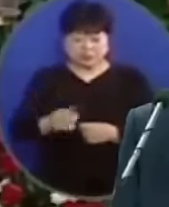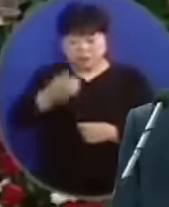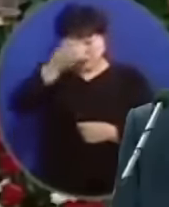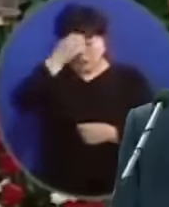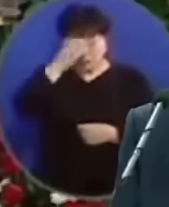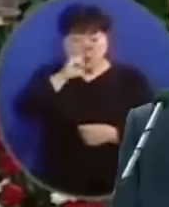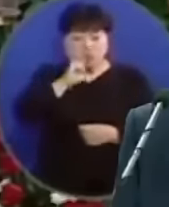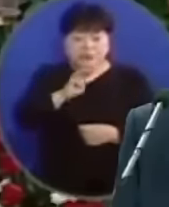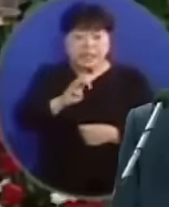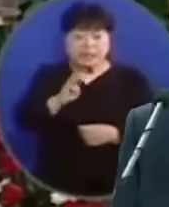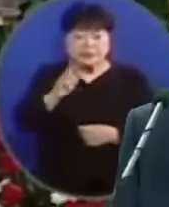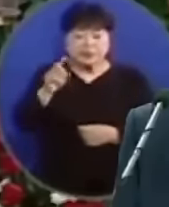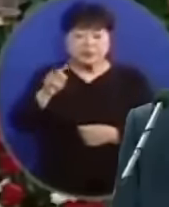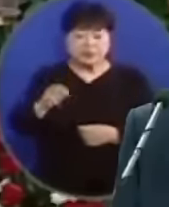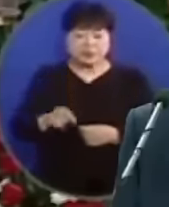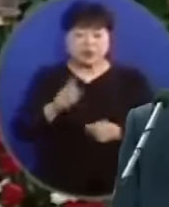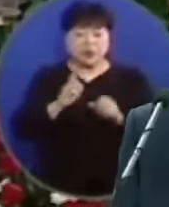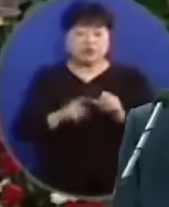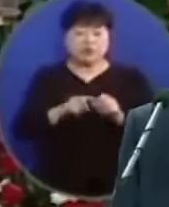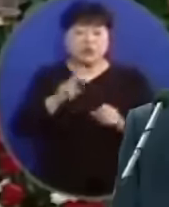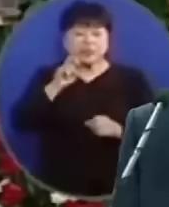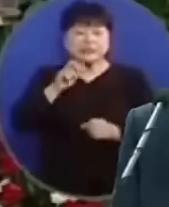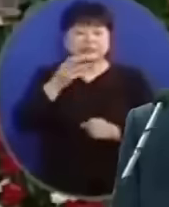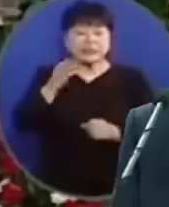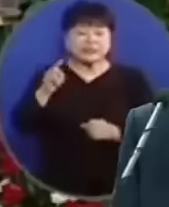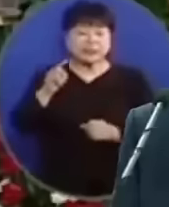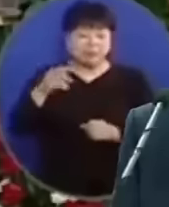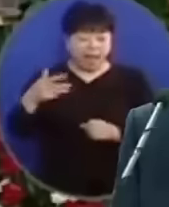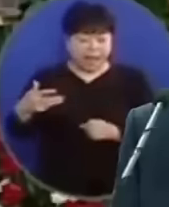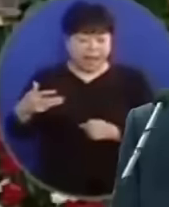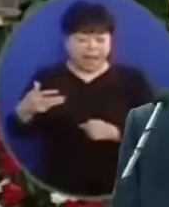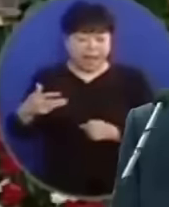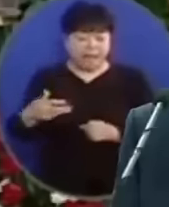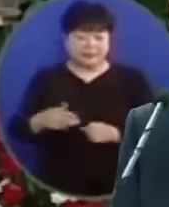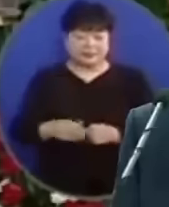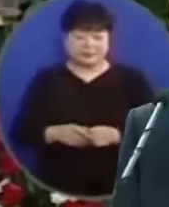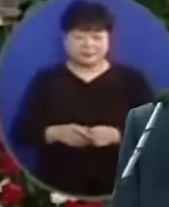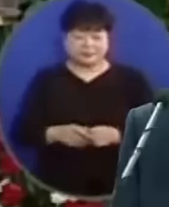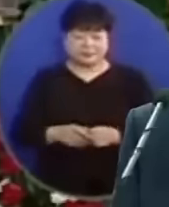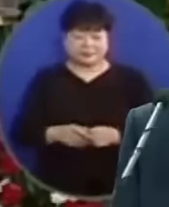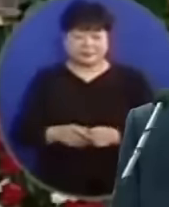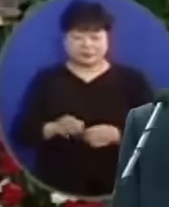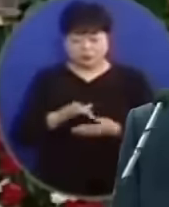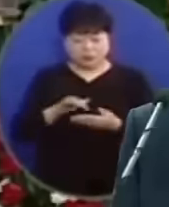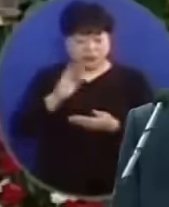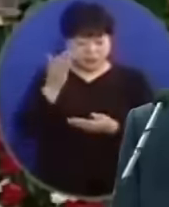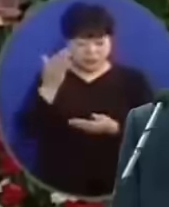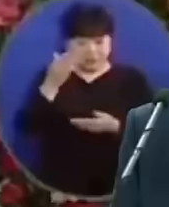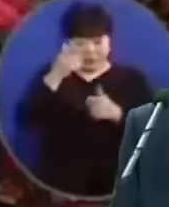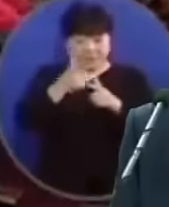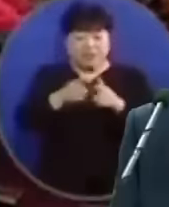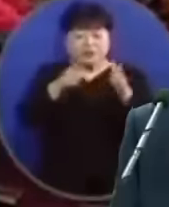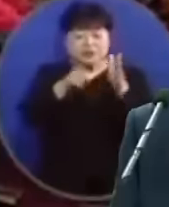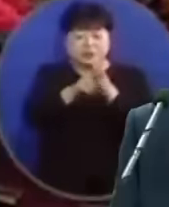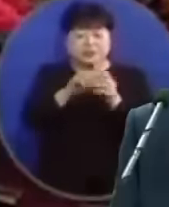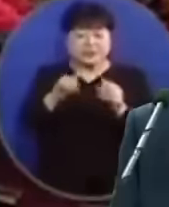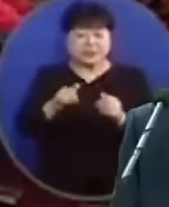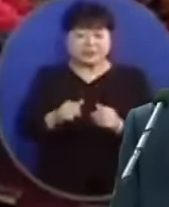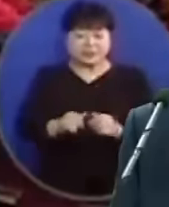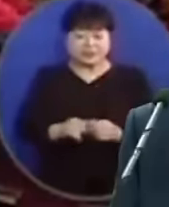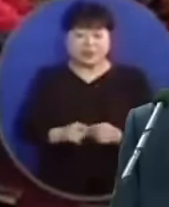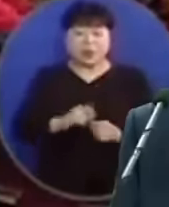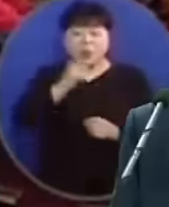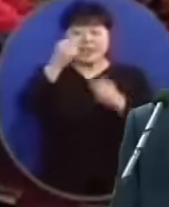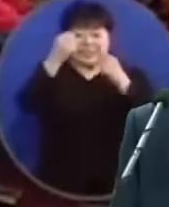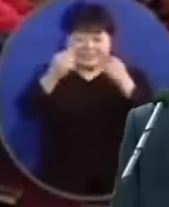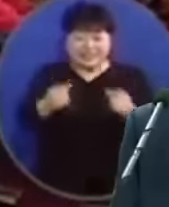기독교가 41%, 불교가 24.8%, 기타가 1.9%로 조사되어서 예수를 믿는 사람들이 가장